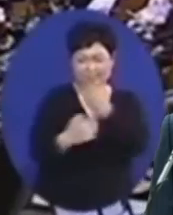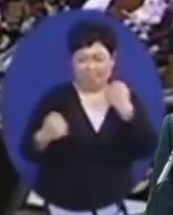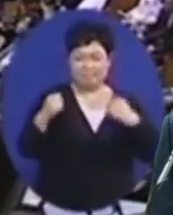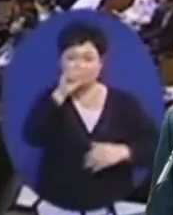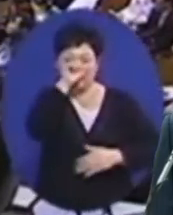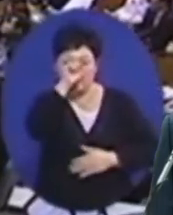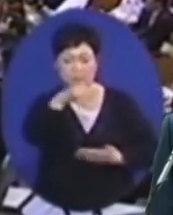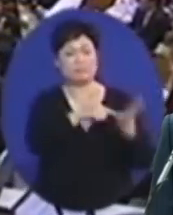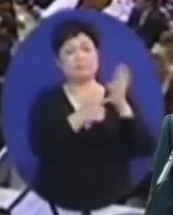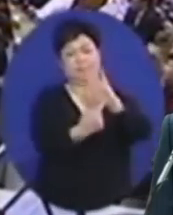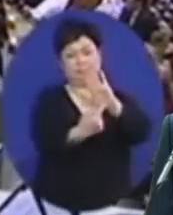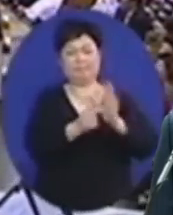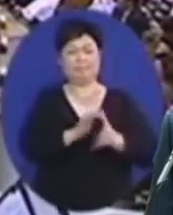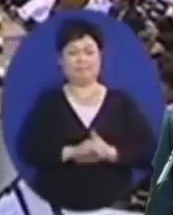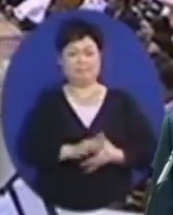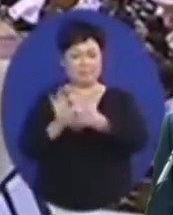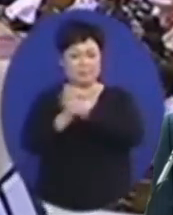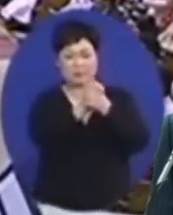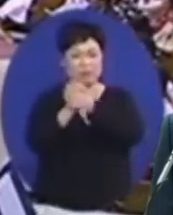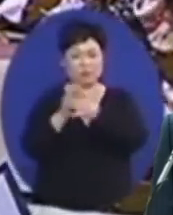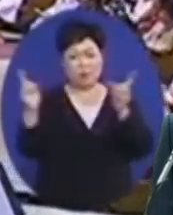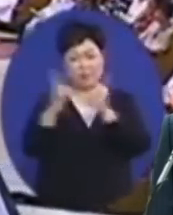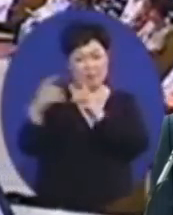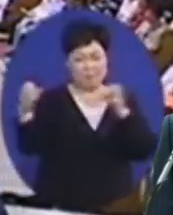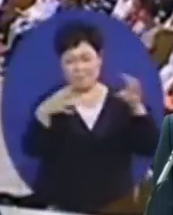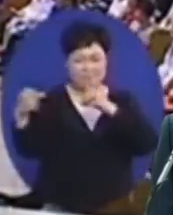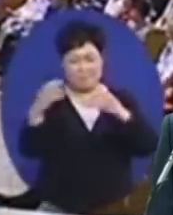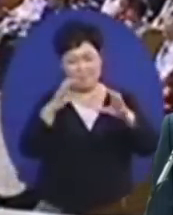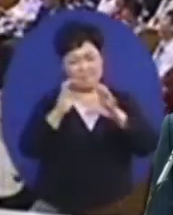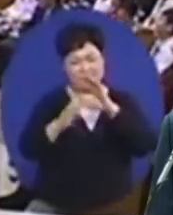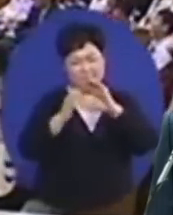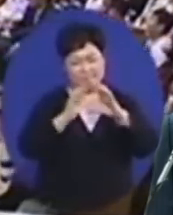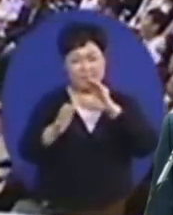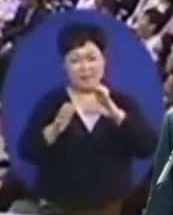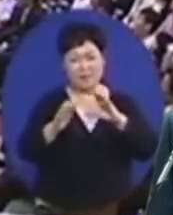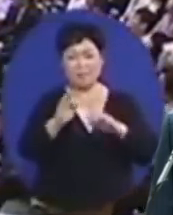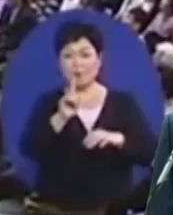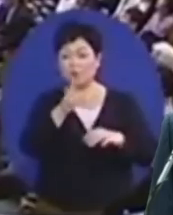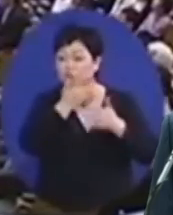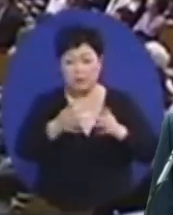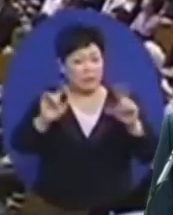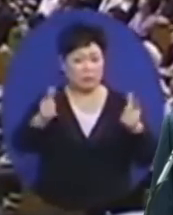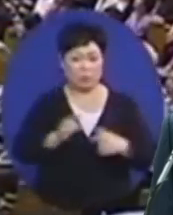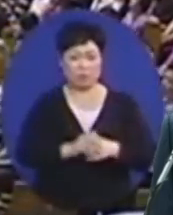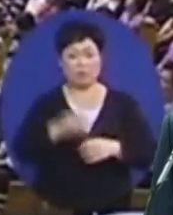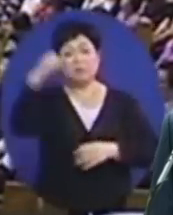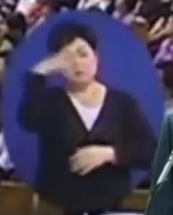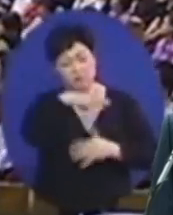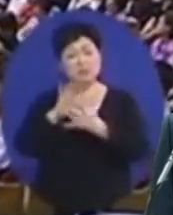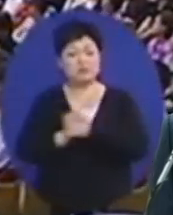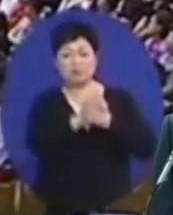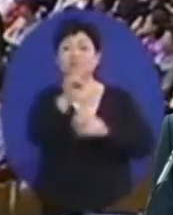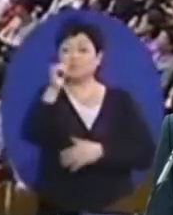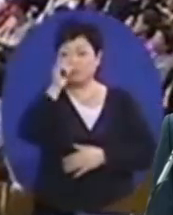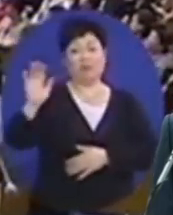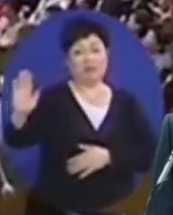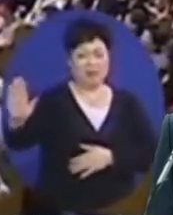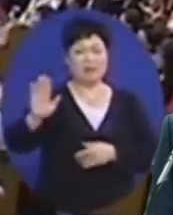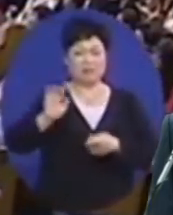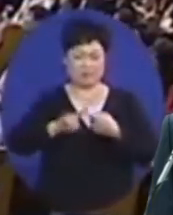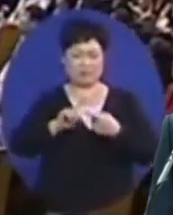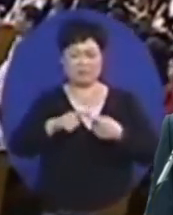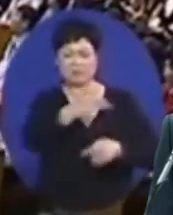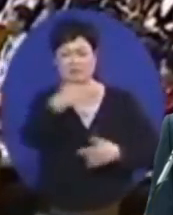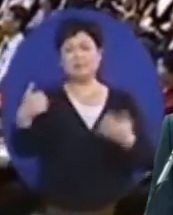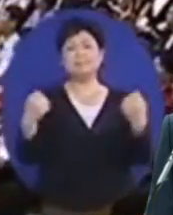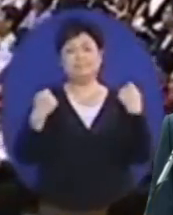것으로 나타났습니다. 친구와 만나 얘기를 나누는 빈도가 중요한 것이 아니라 그냥 친구가 있다는 사실만으로도 큰